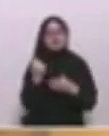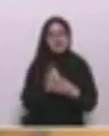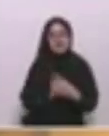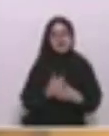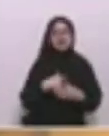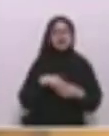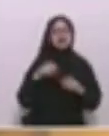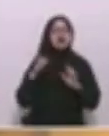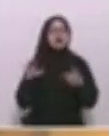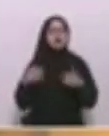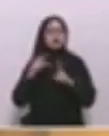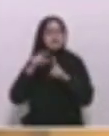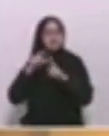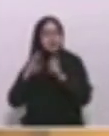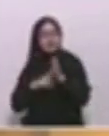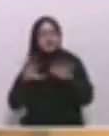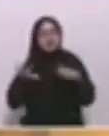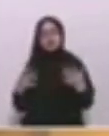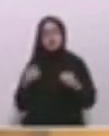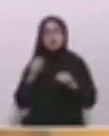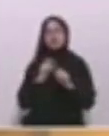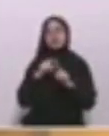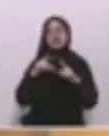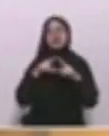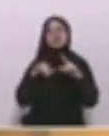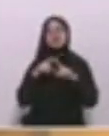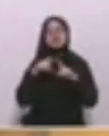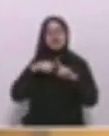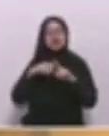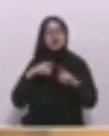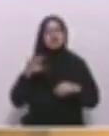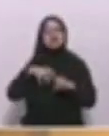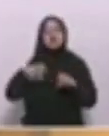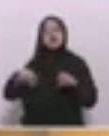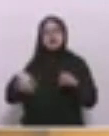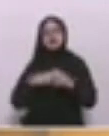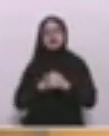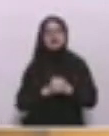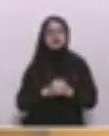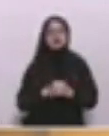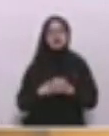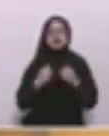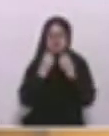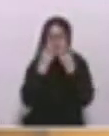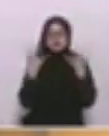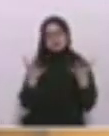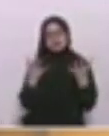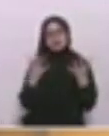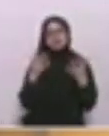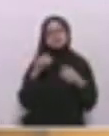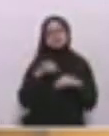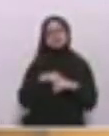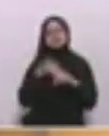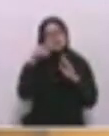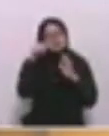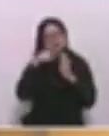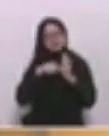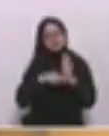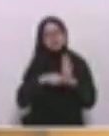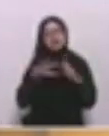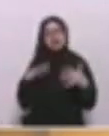pajak daerah lainnya yang mohon dielaskan secara spesifik pajak yang akan